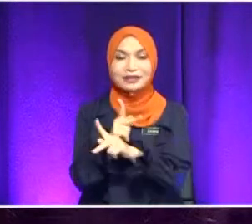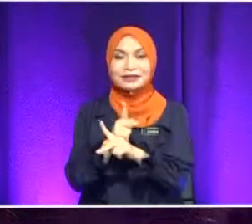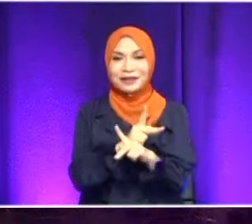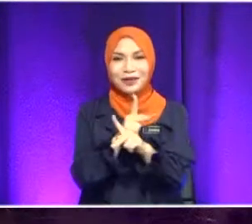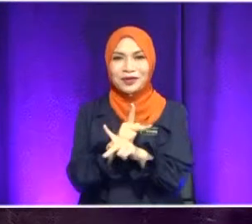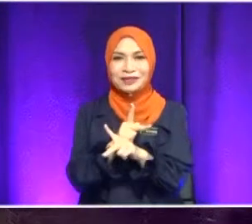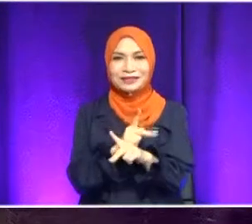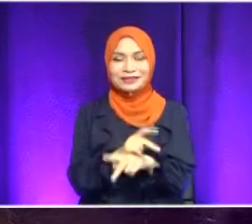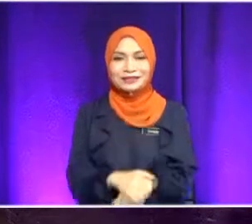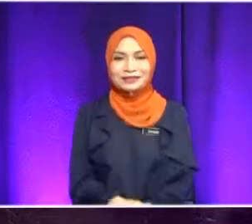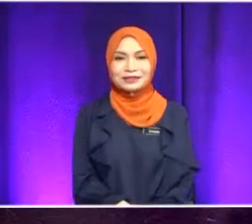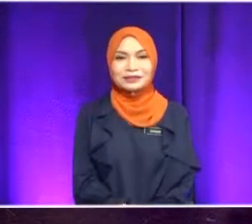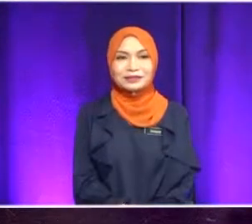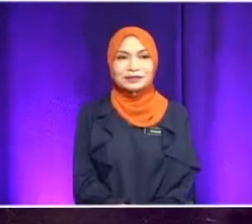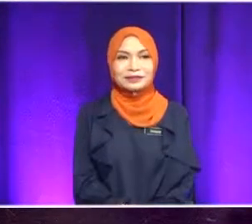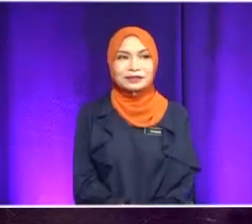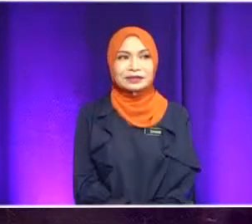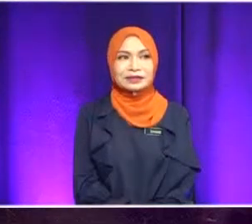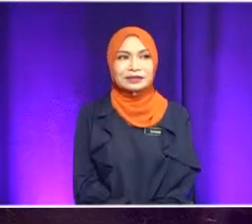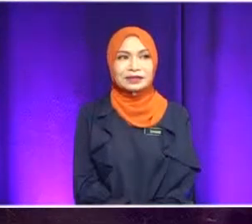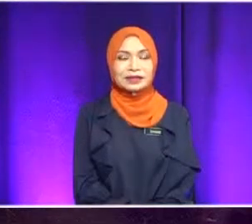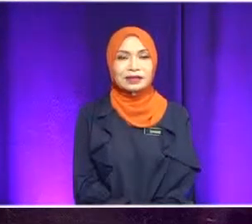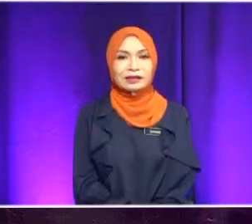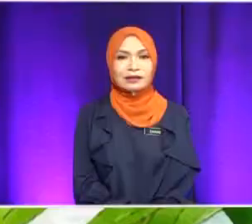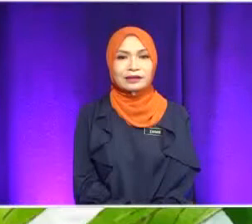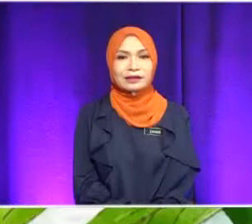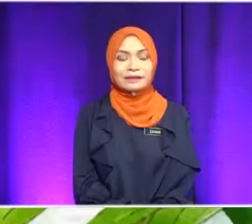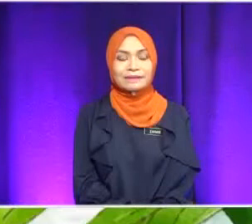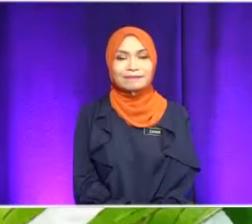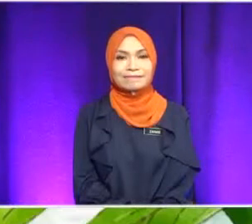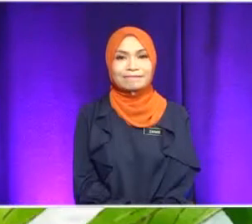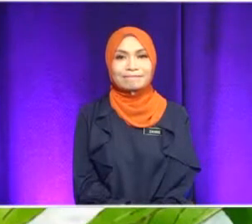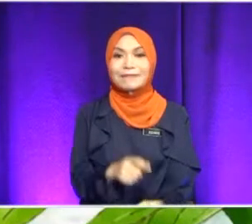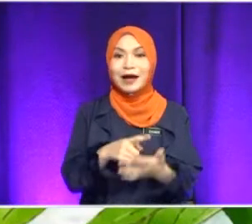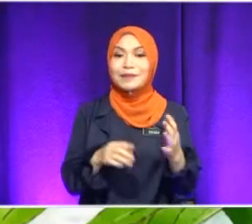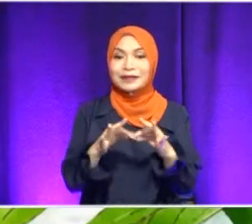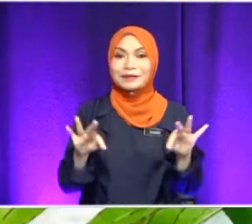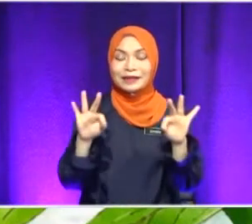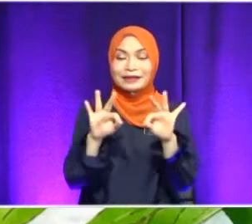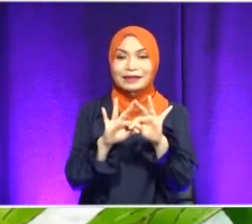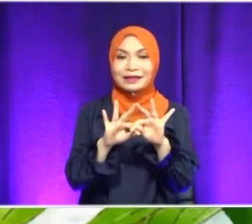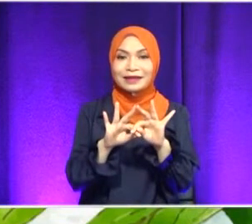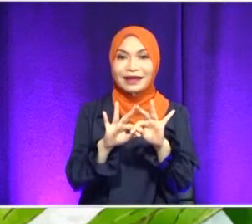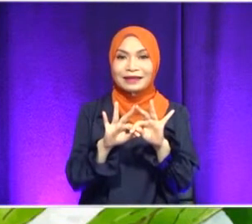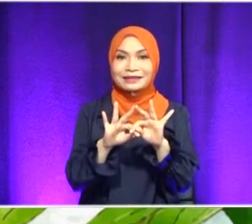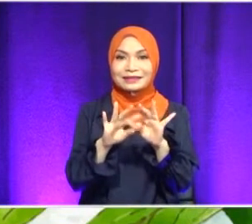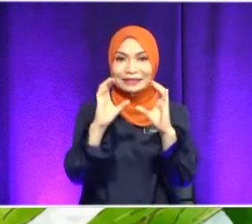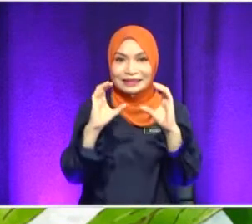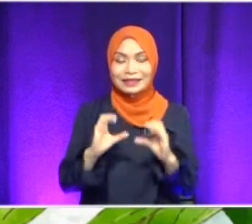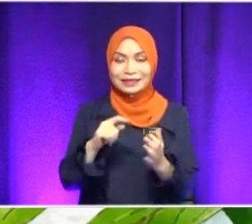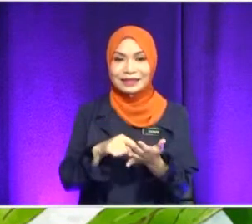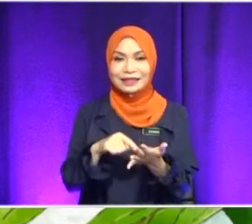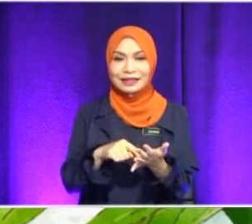ada penanaman begini Hakim Oke kepentingannya semuanya gitu untuk mengembalikan smule